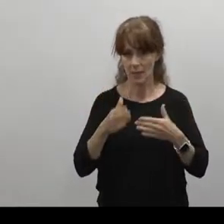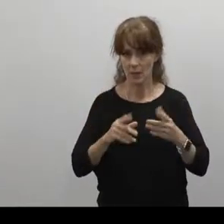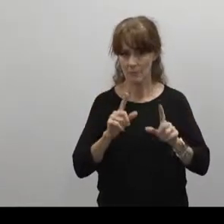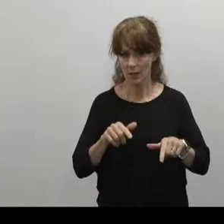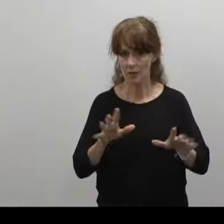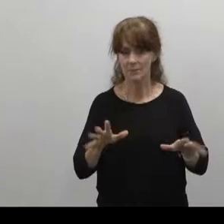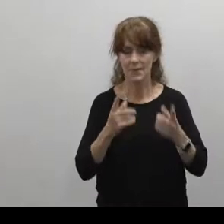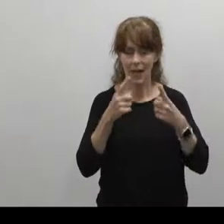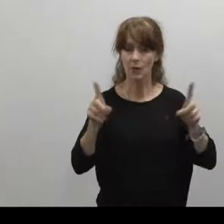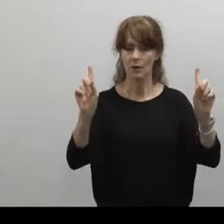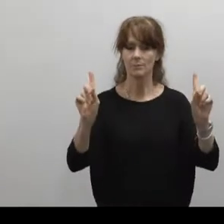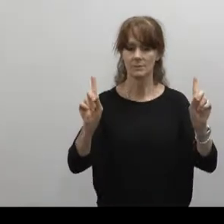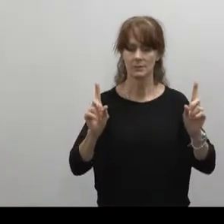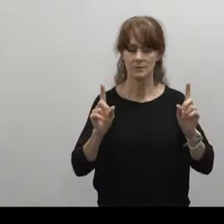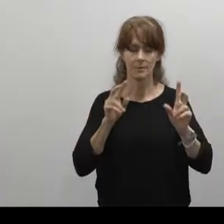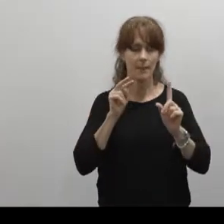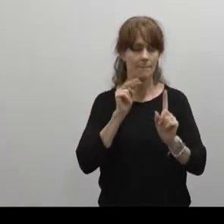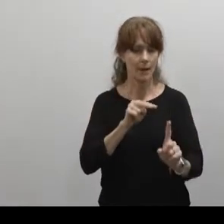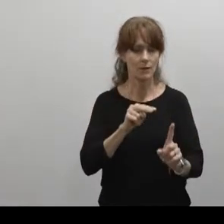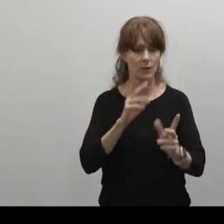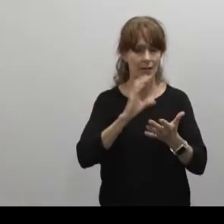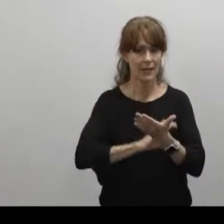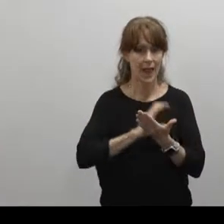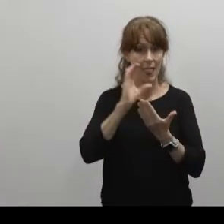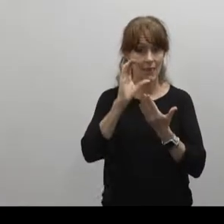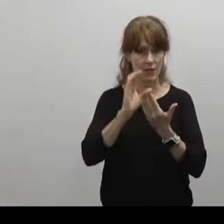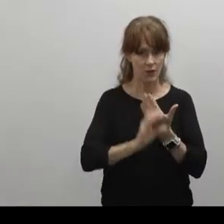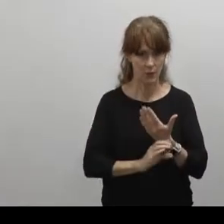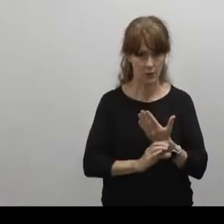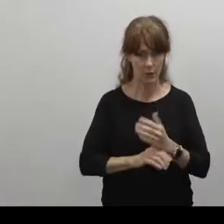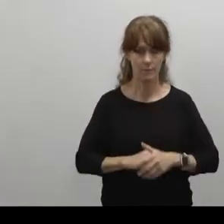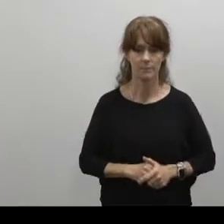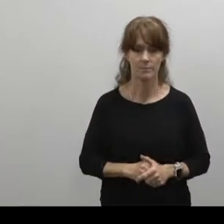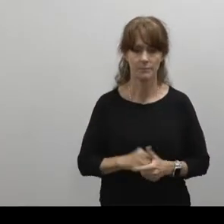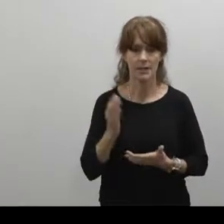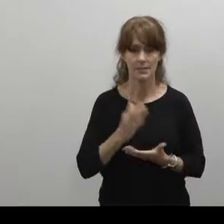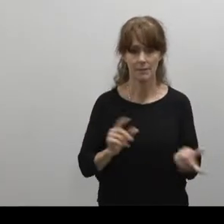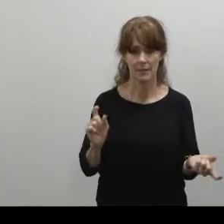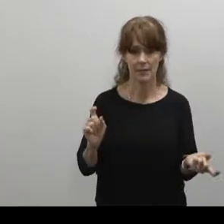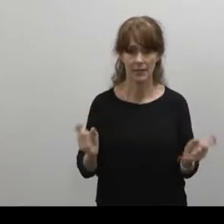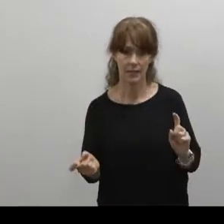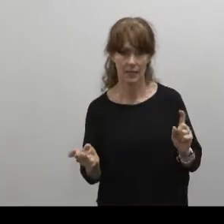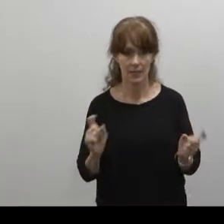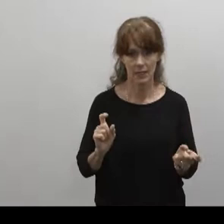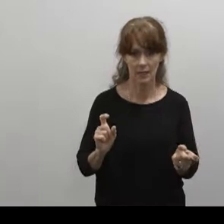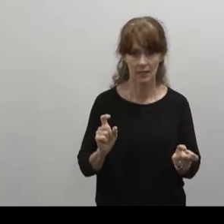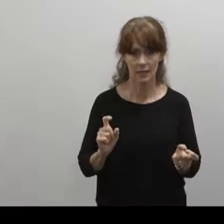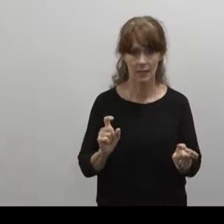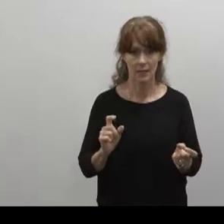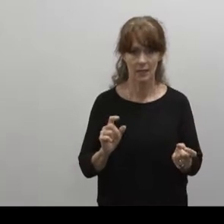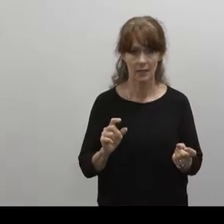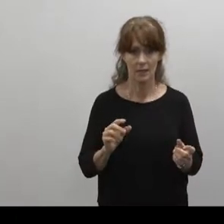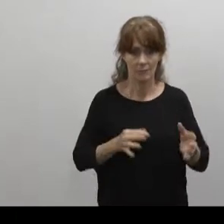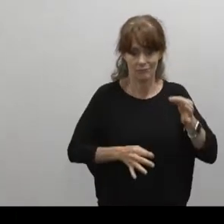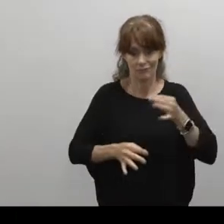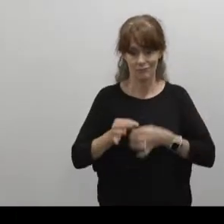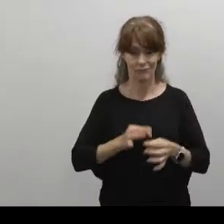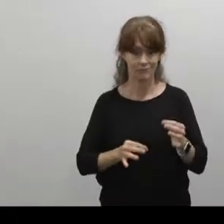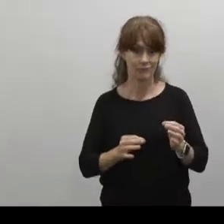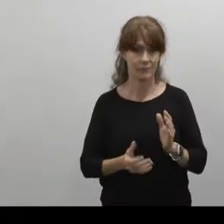cả tập chúng đại dương sân cát muốn từ lời là tập hợp xem ra con